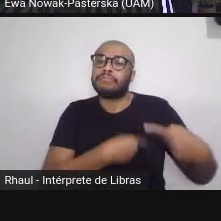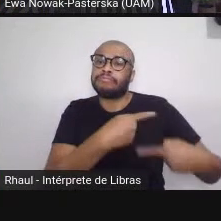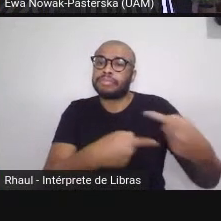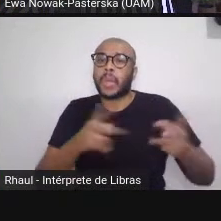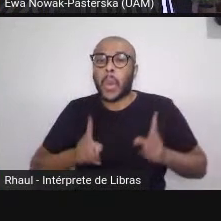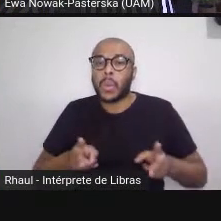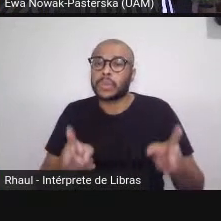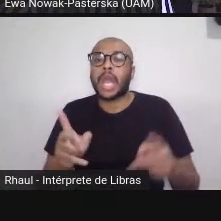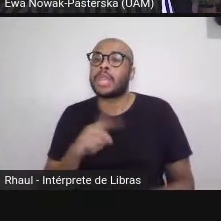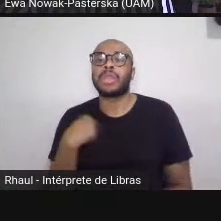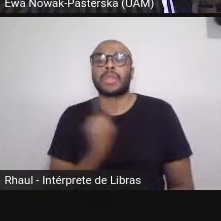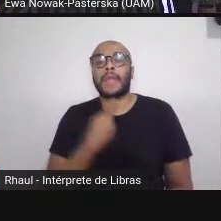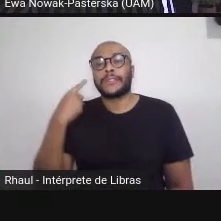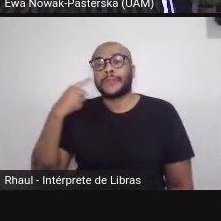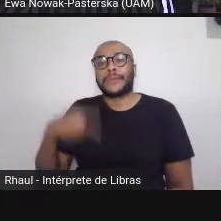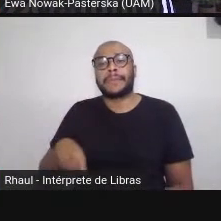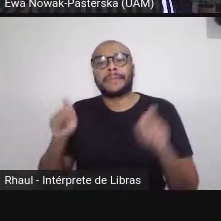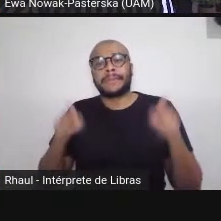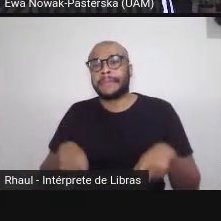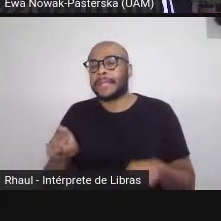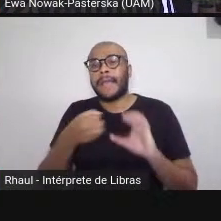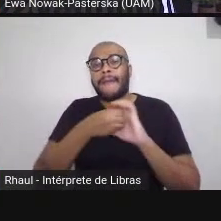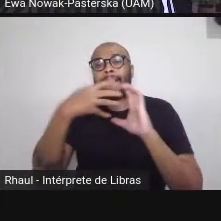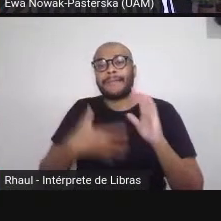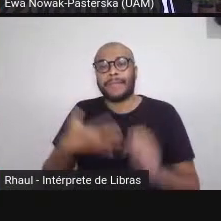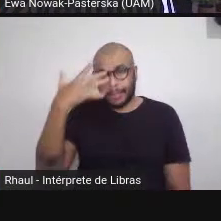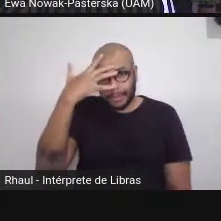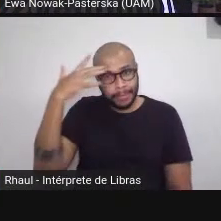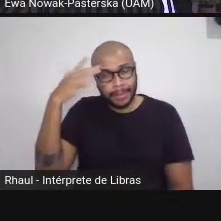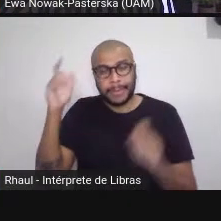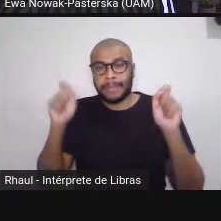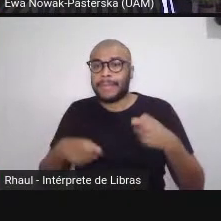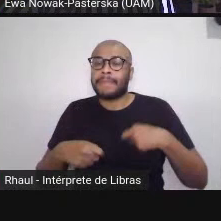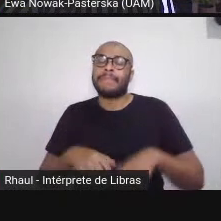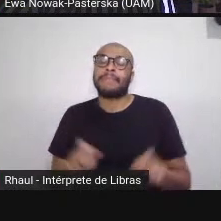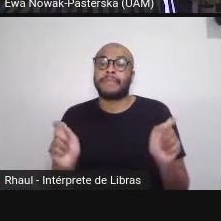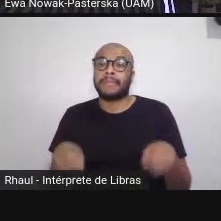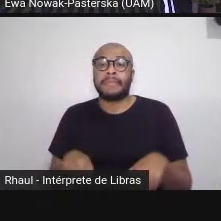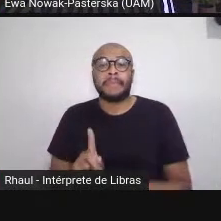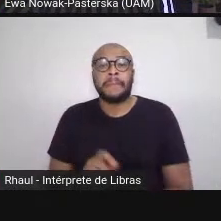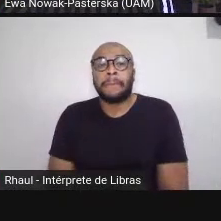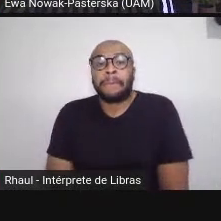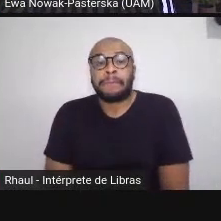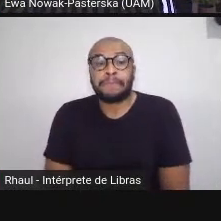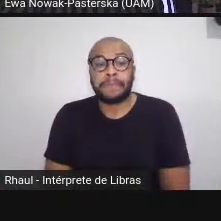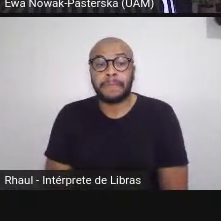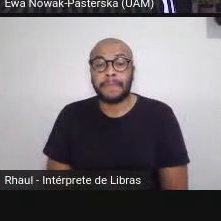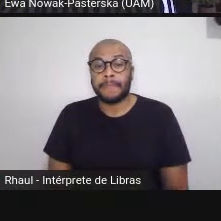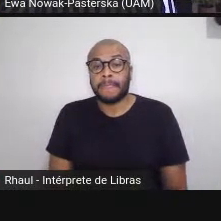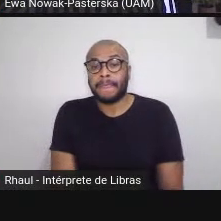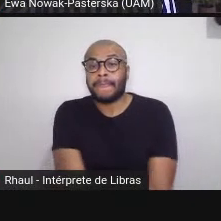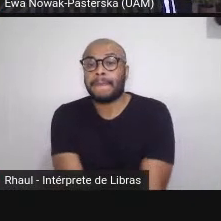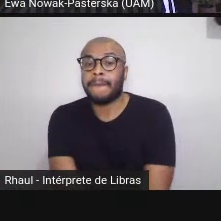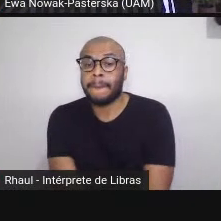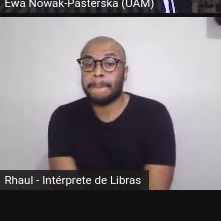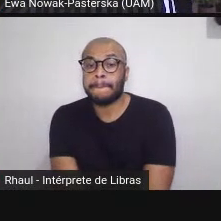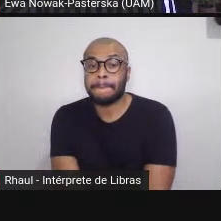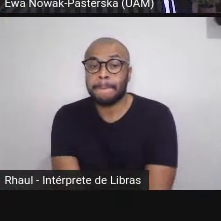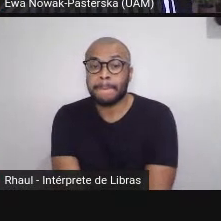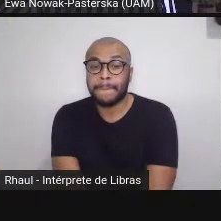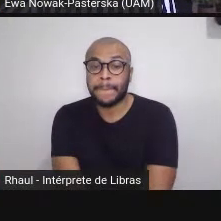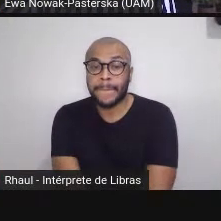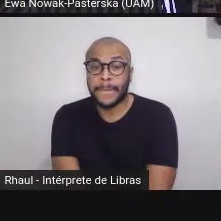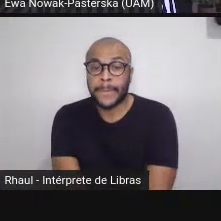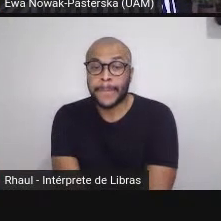não vamos descobrir mais as características das pessoas por trás deles. Tak samo typowe